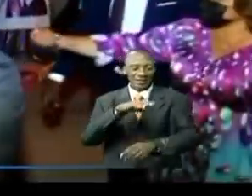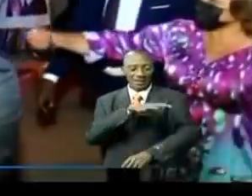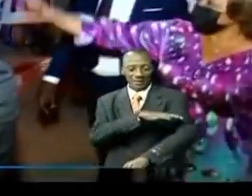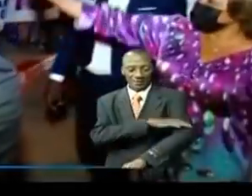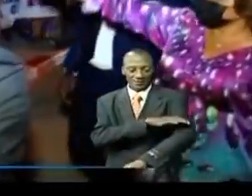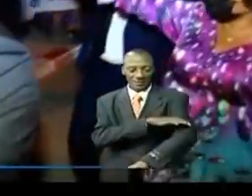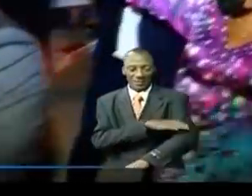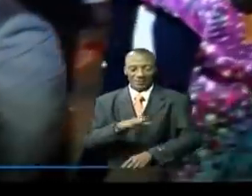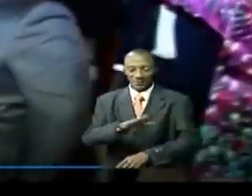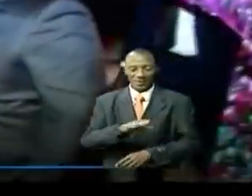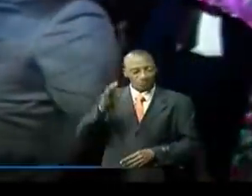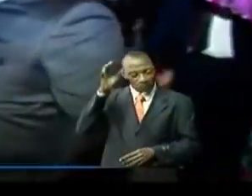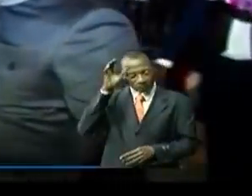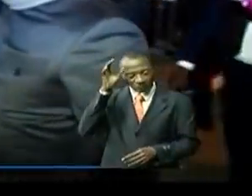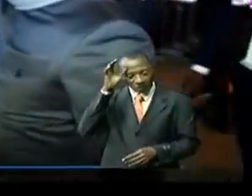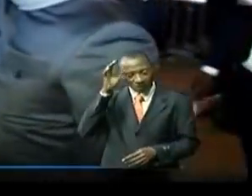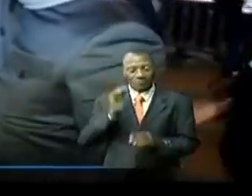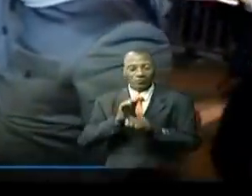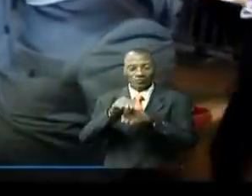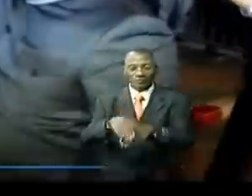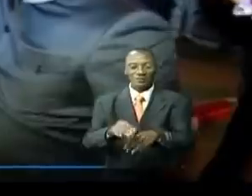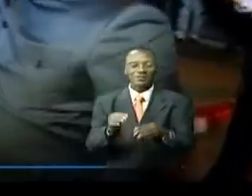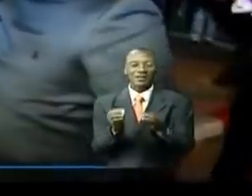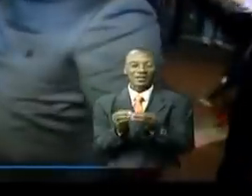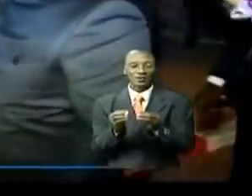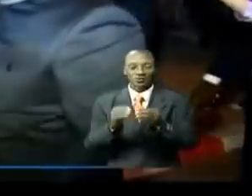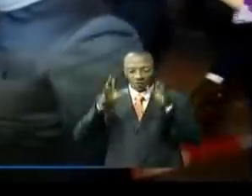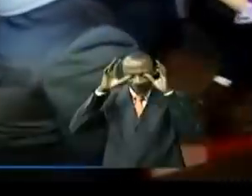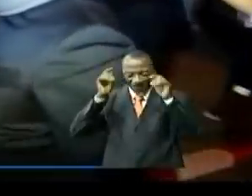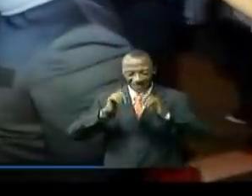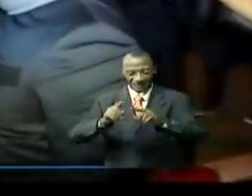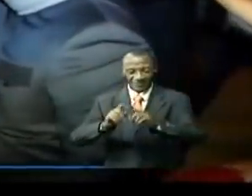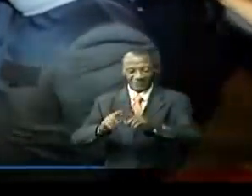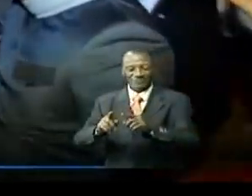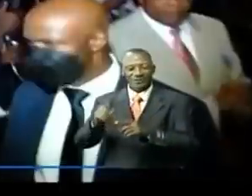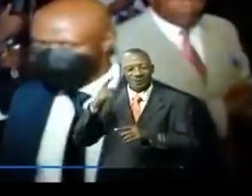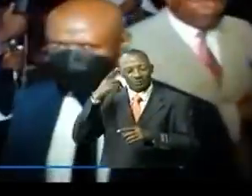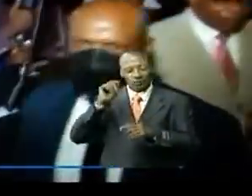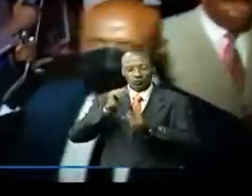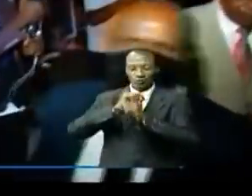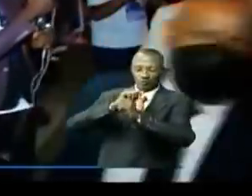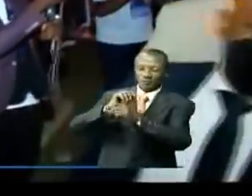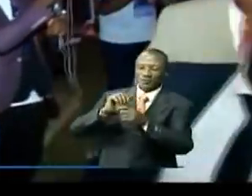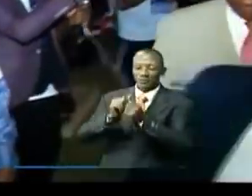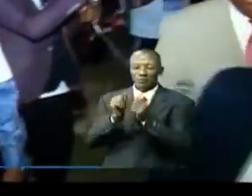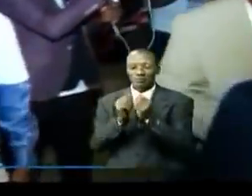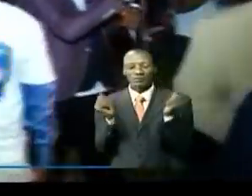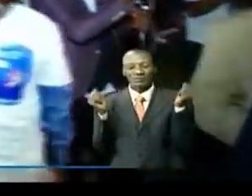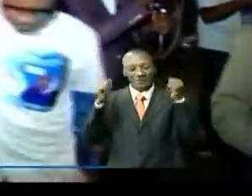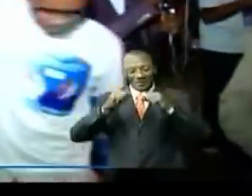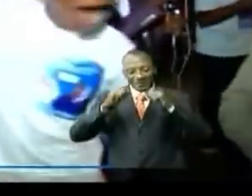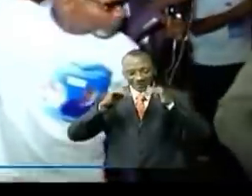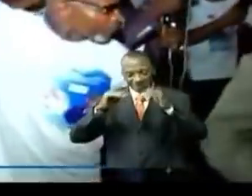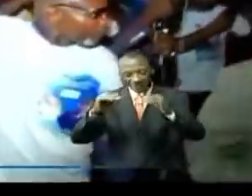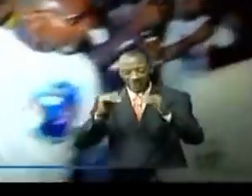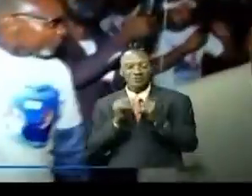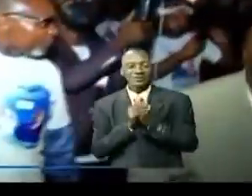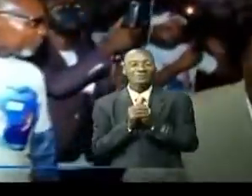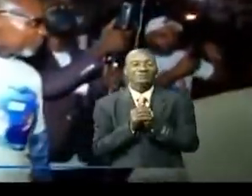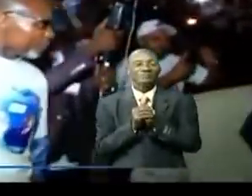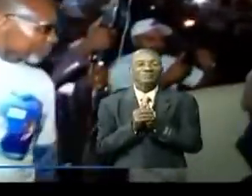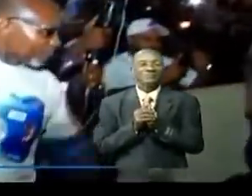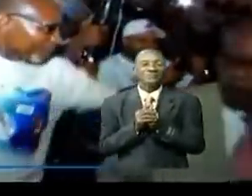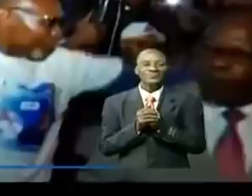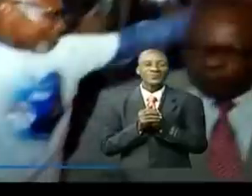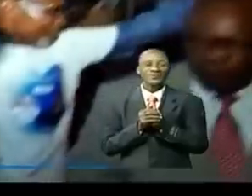des chefs d'État de la COP15 sur la lutte contre la désertification et la sécheresse. De son côté, la